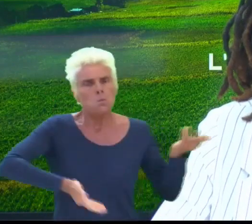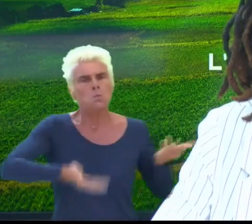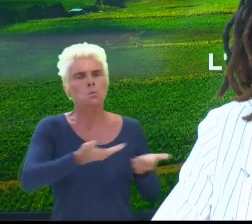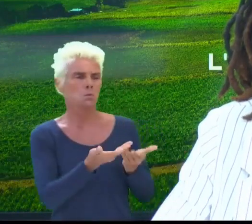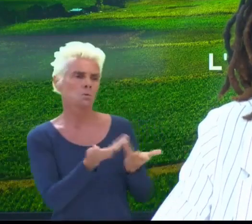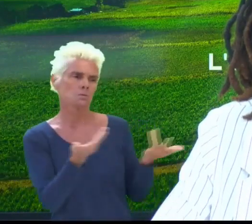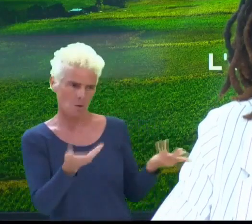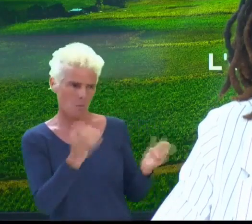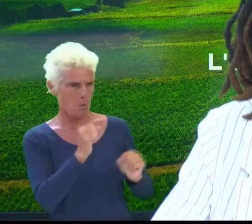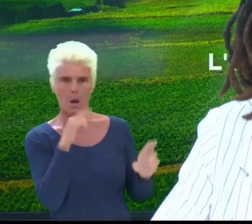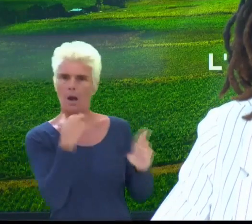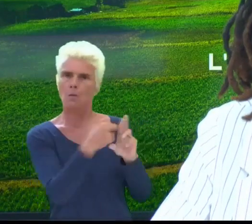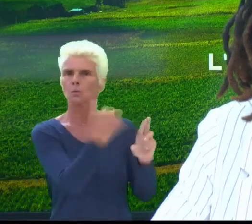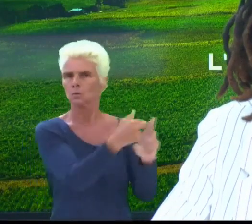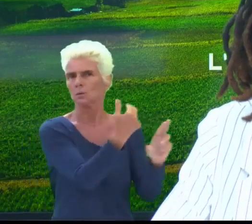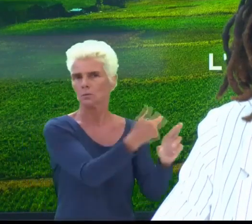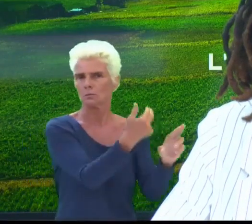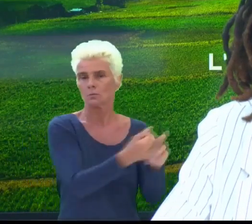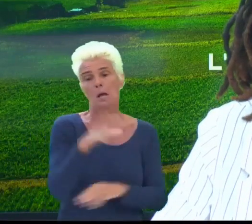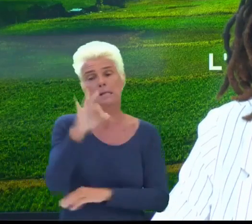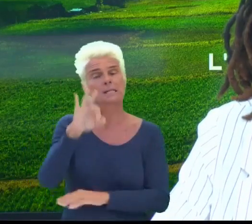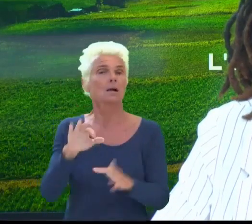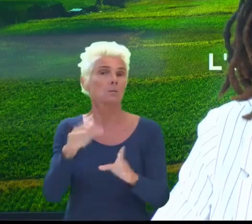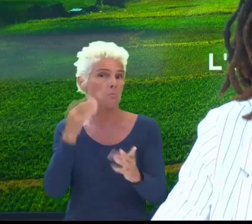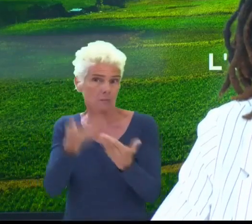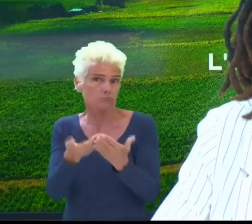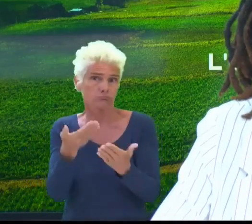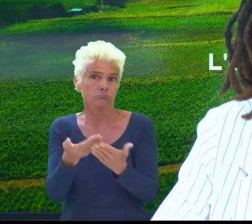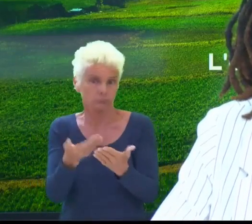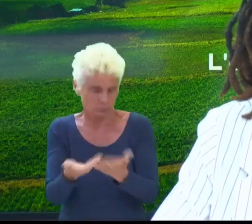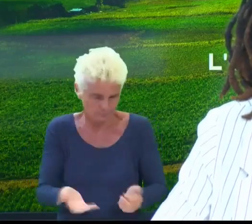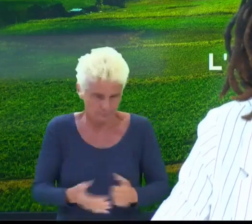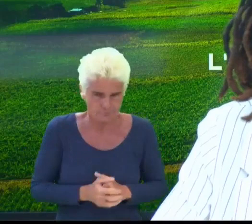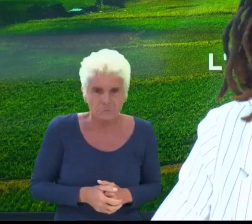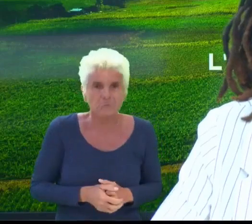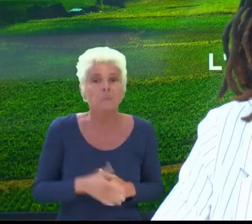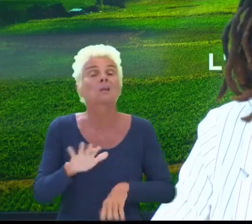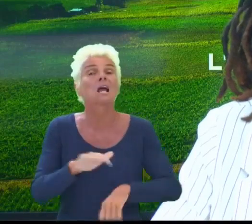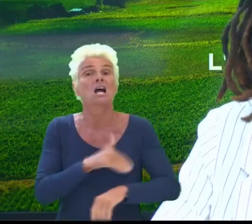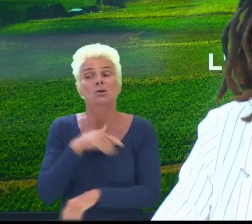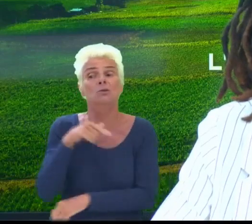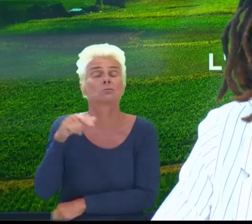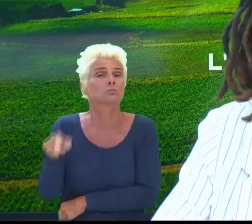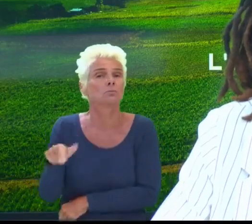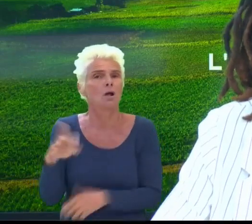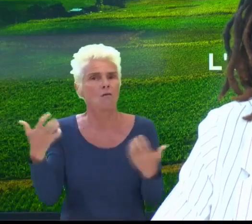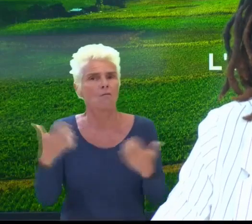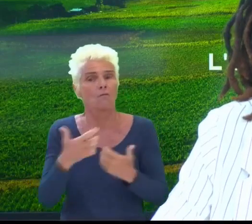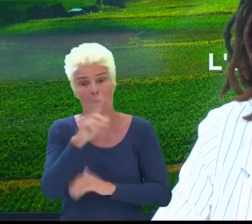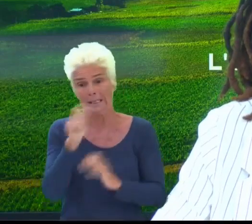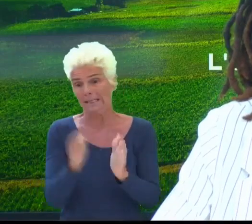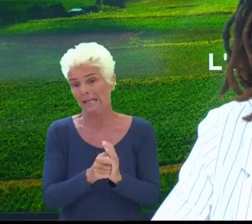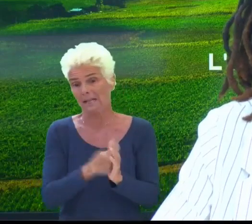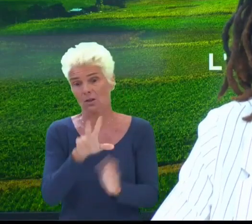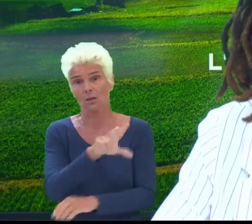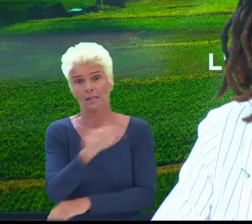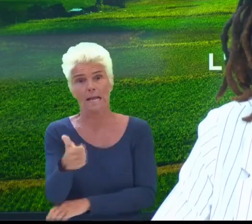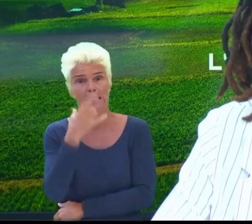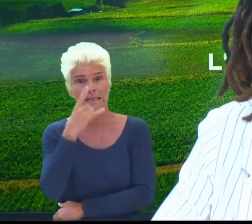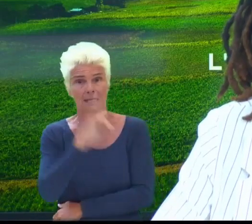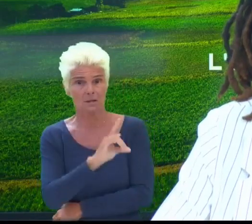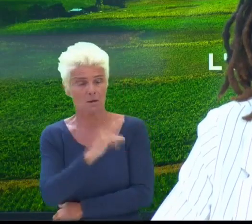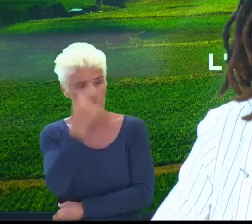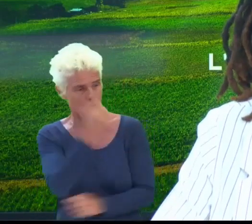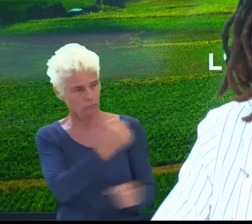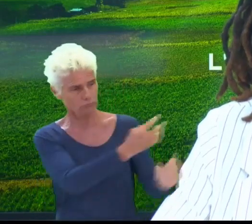obtenir des réponses sur les 50 géométrique l'agence rappelle qu'elles ont jusqu'au 31 décembre pour être